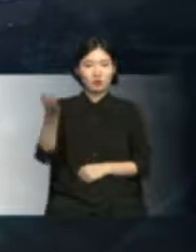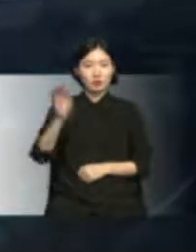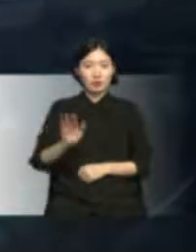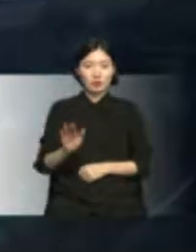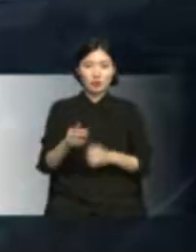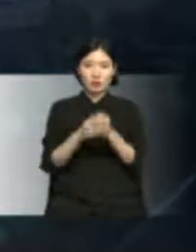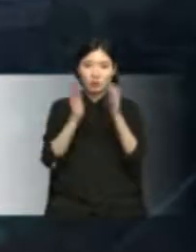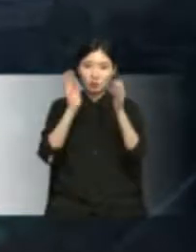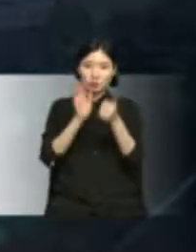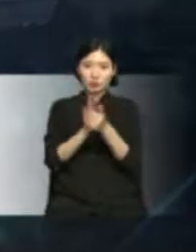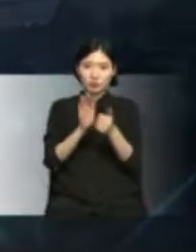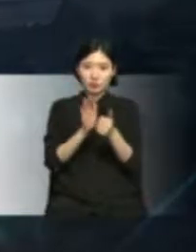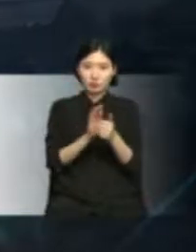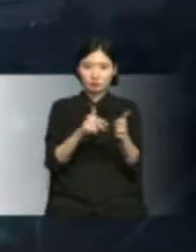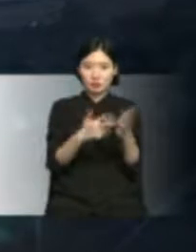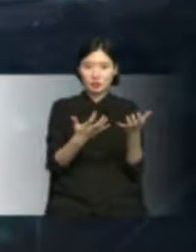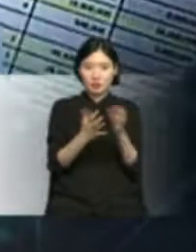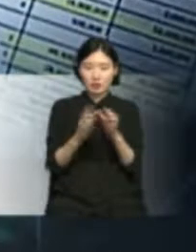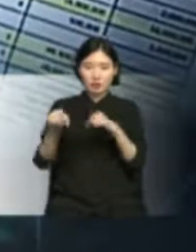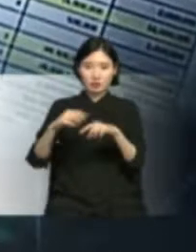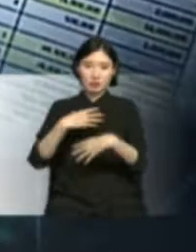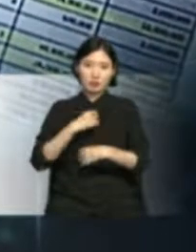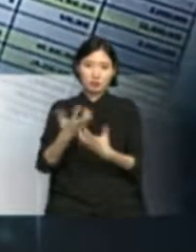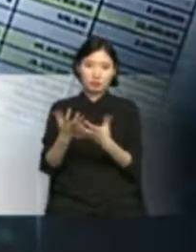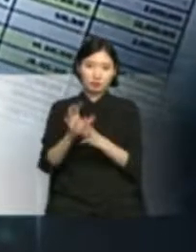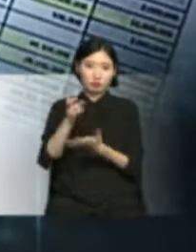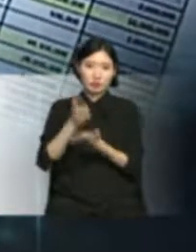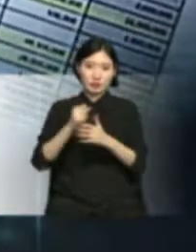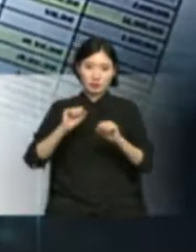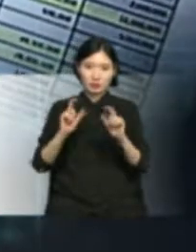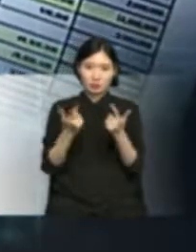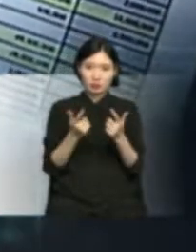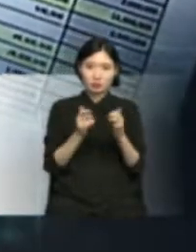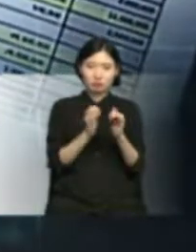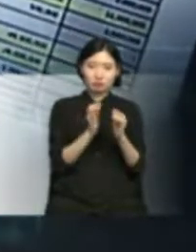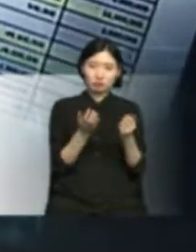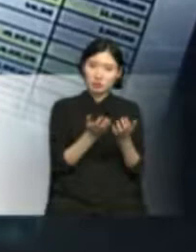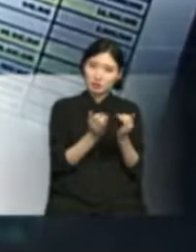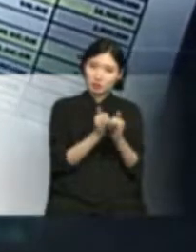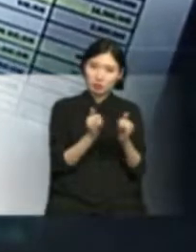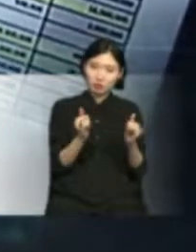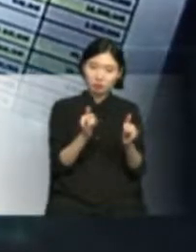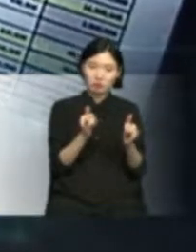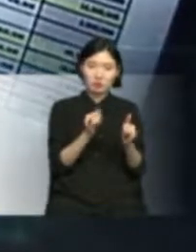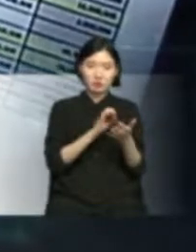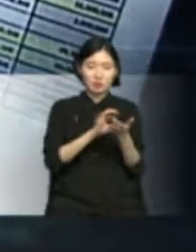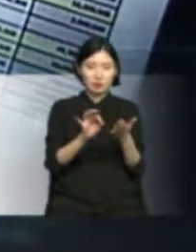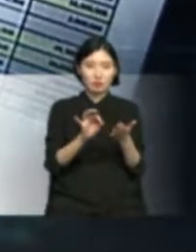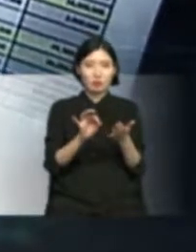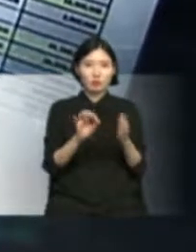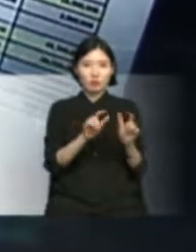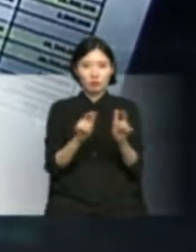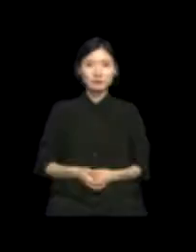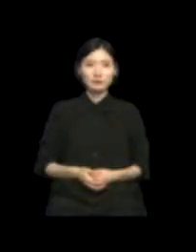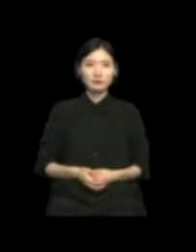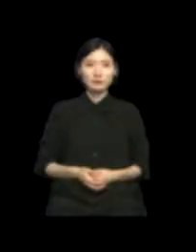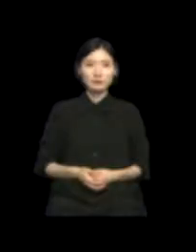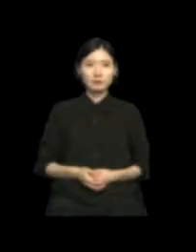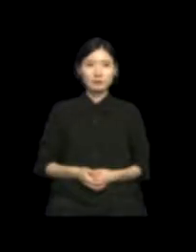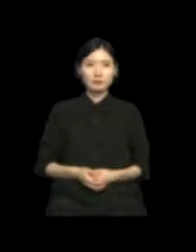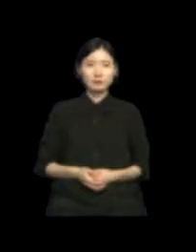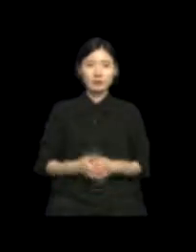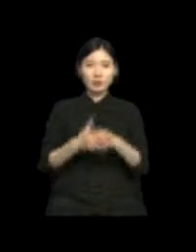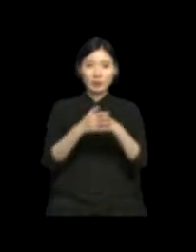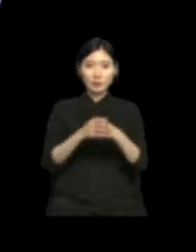음 장학재단이 행안부 지침을 지키지 않고 직원 인건비와 업무추진비 등을 대폭 인상한 것으로 나타났습니다